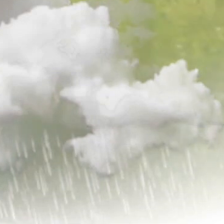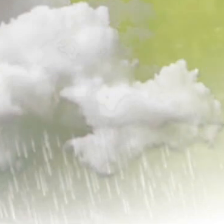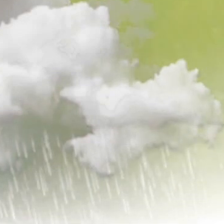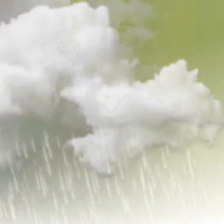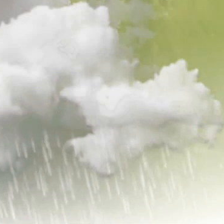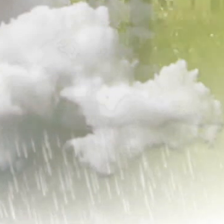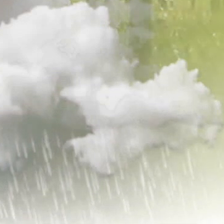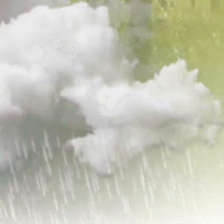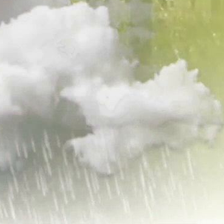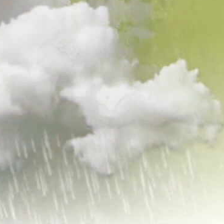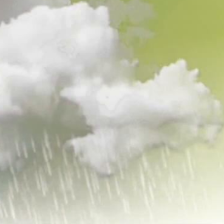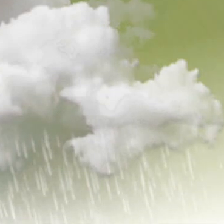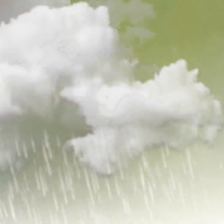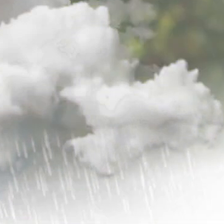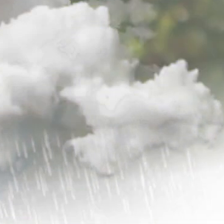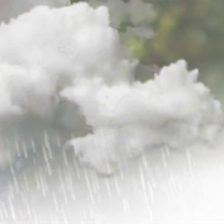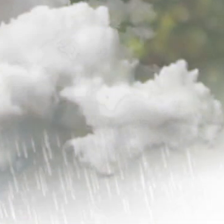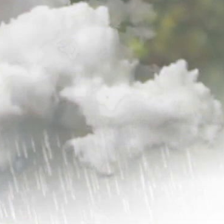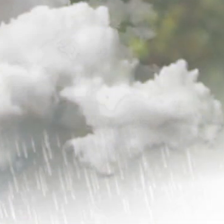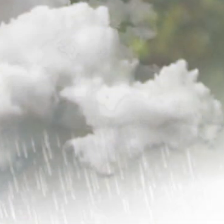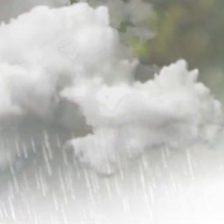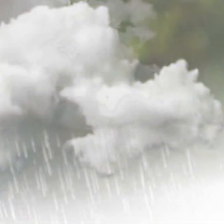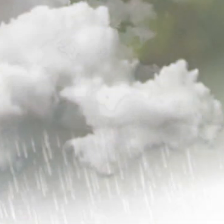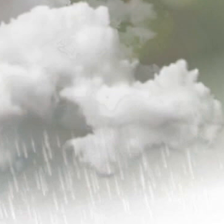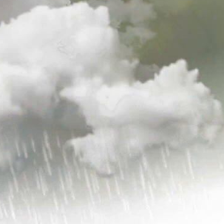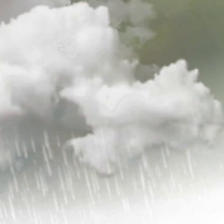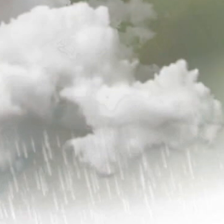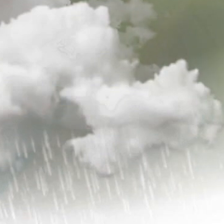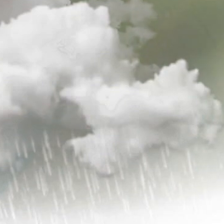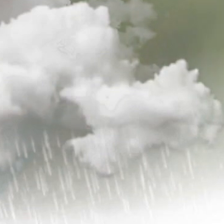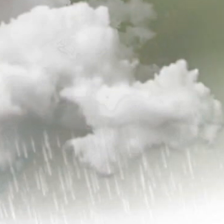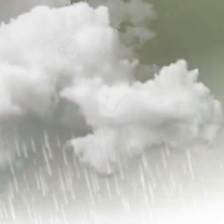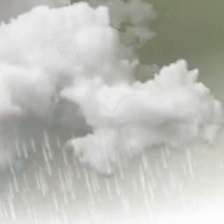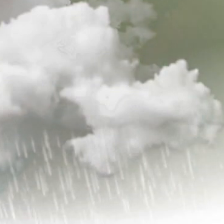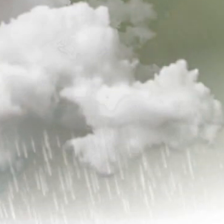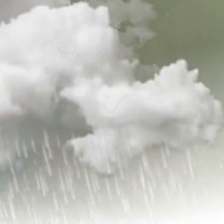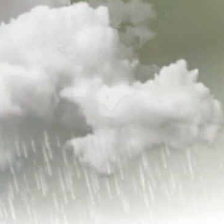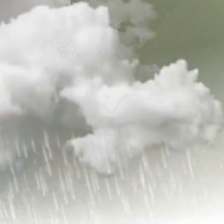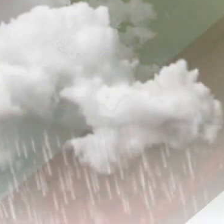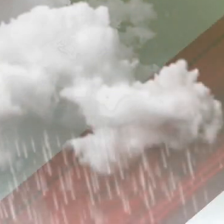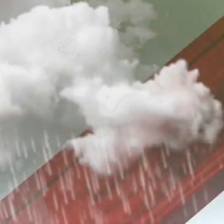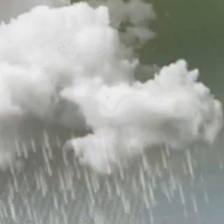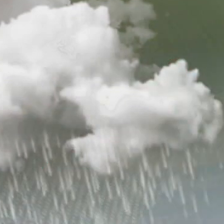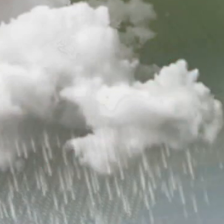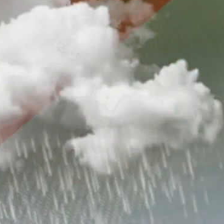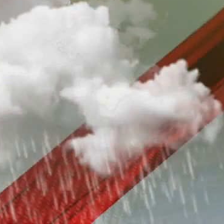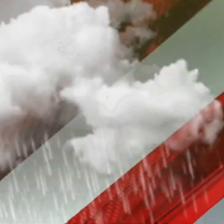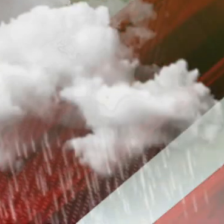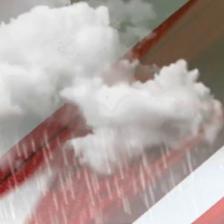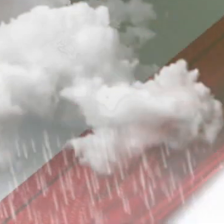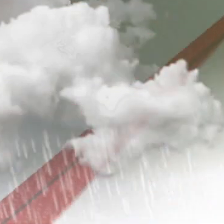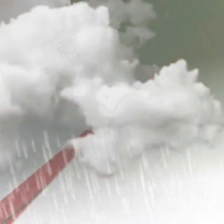цяпла раніцай, да плюс 13 днём і да плюс 10 вечарам. Пераменная воблачнасць, магчымы невялікі